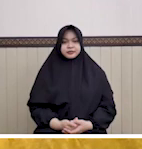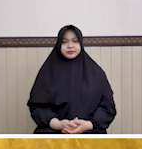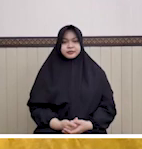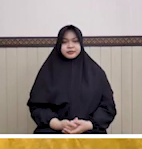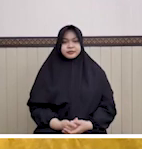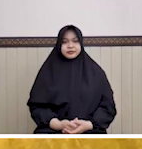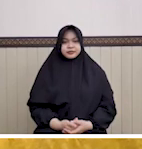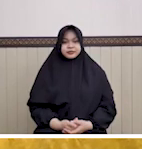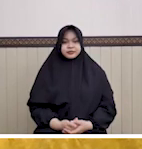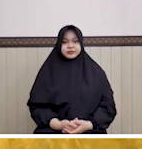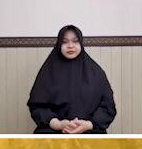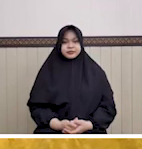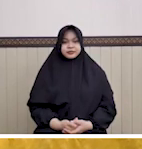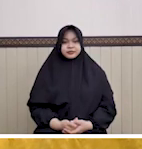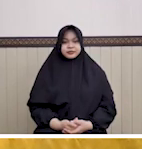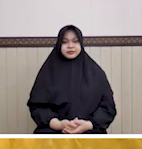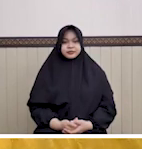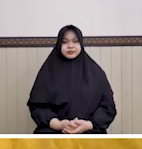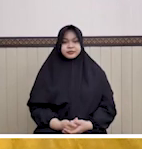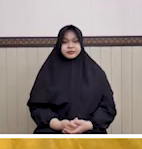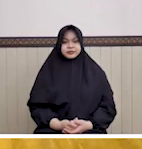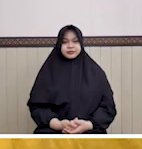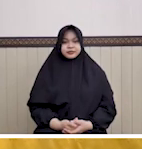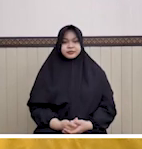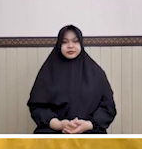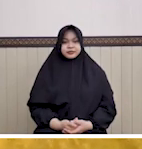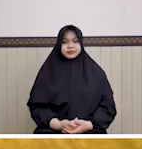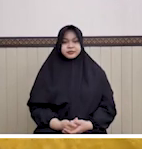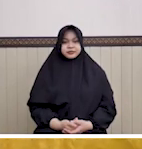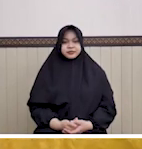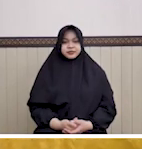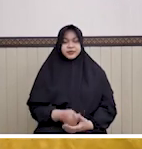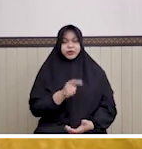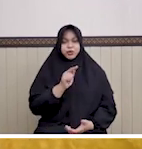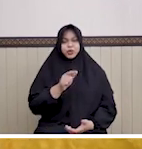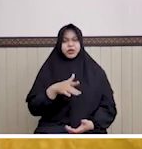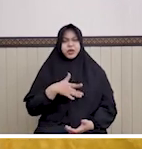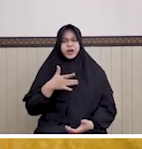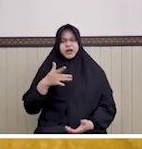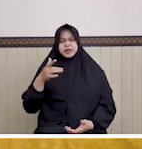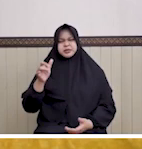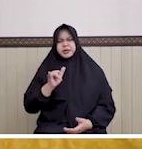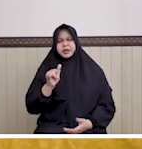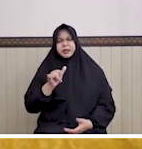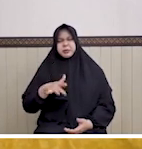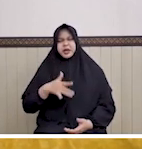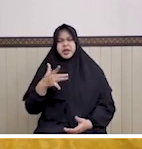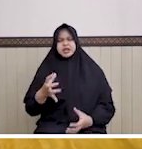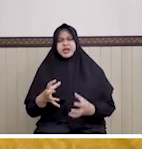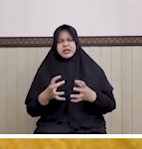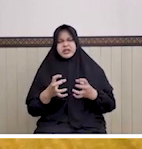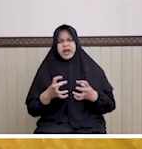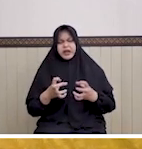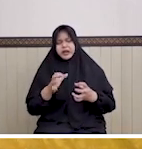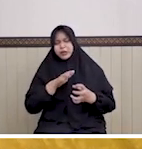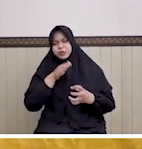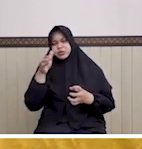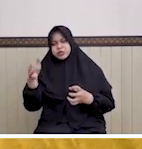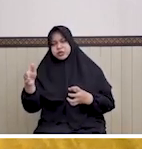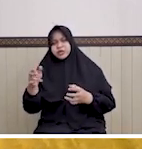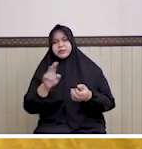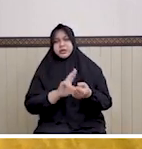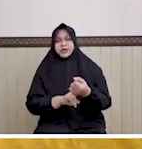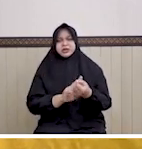karena diem ada rasa perih pada saat itu itu tentang baru baik Saleh